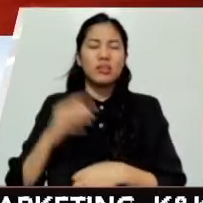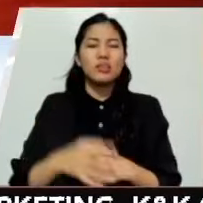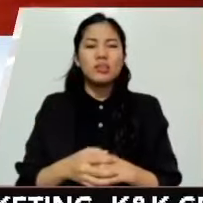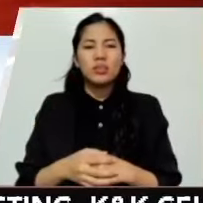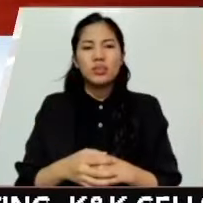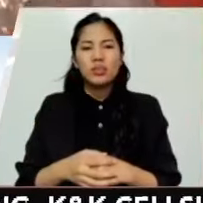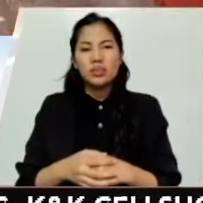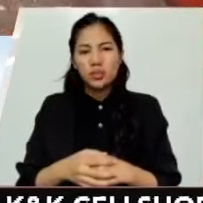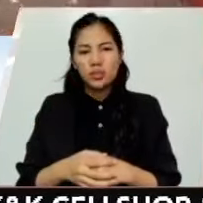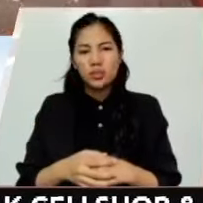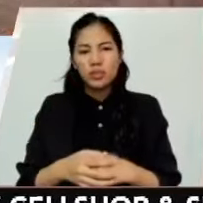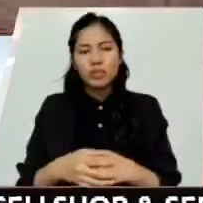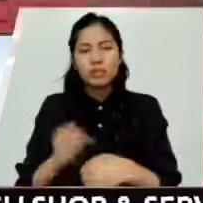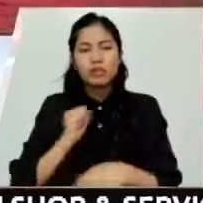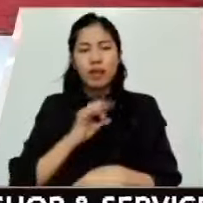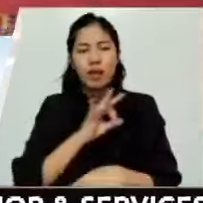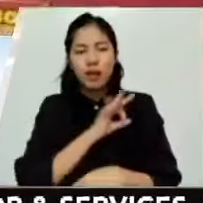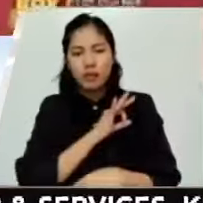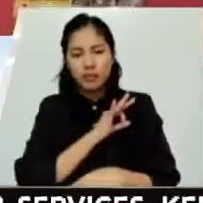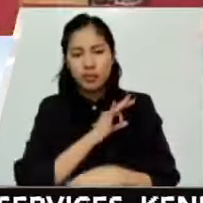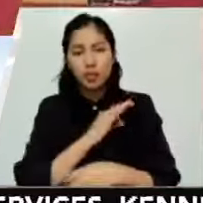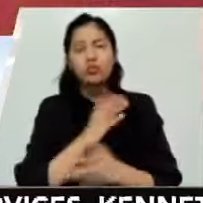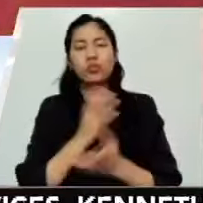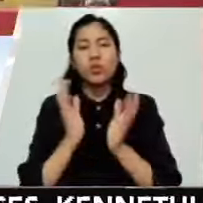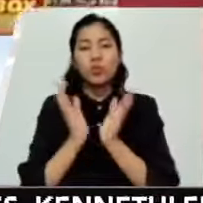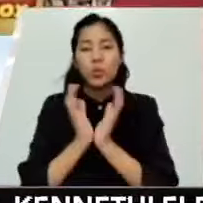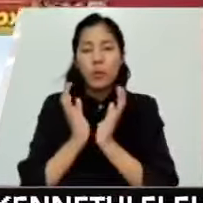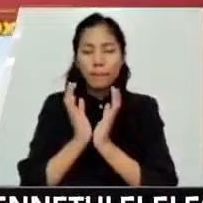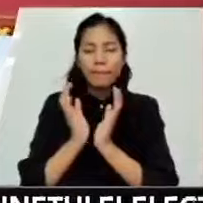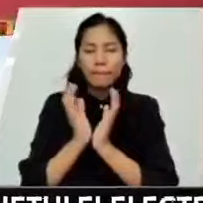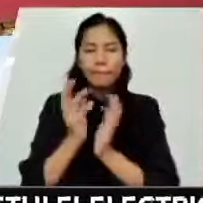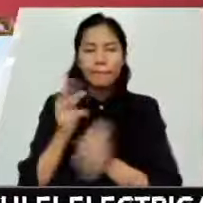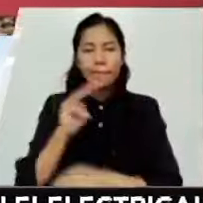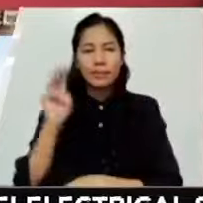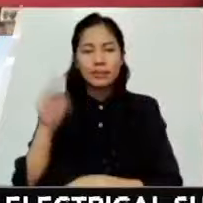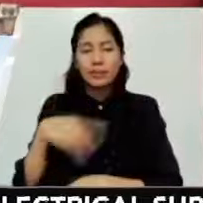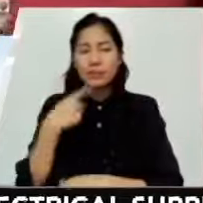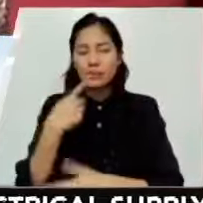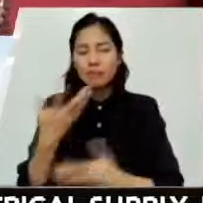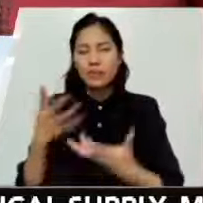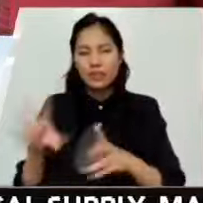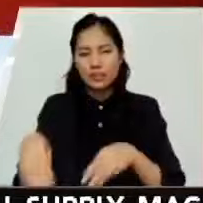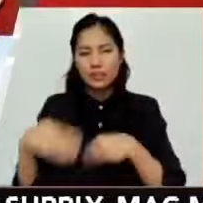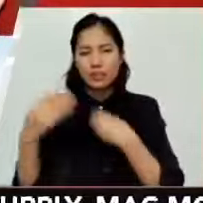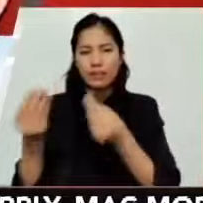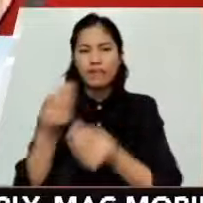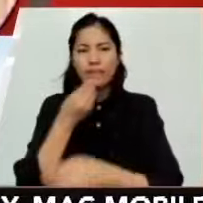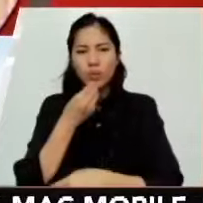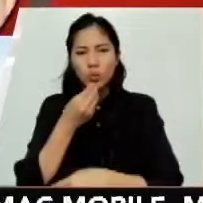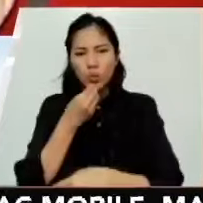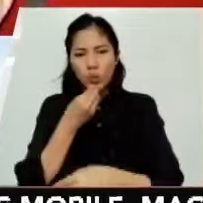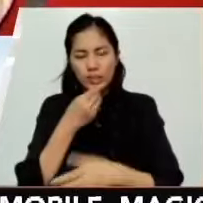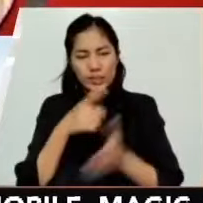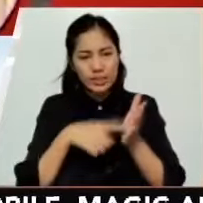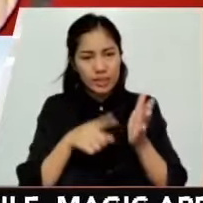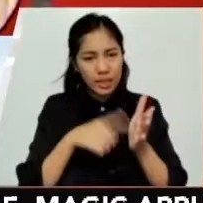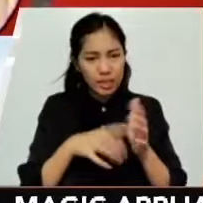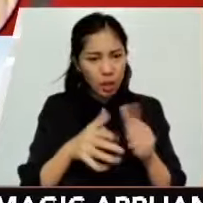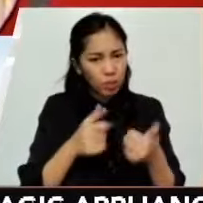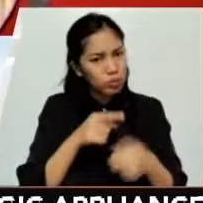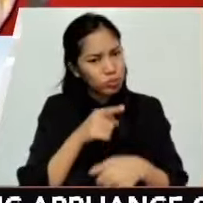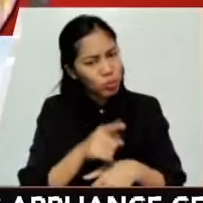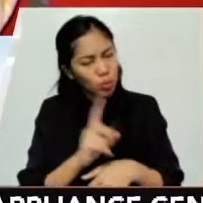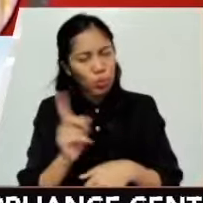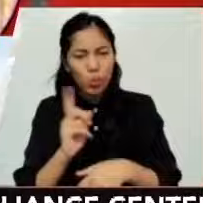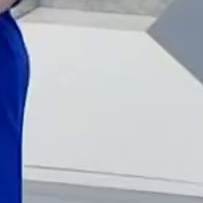ng Maynila, binigyan na nila ng pagkain ang mga nasunugan. Isa-isa rin silang kinumusta para malaman kung ano ang maitutulong sa